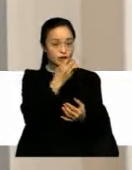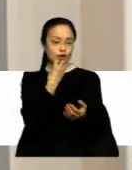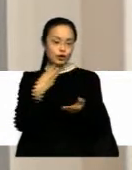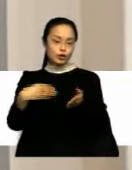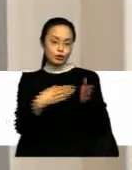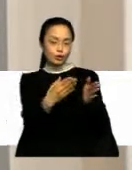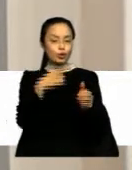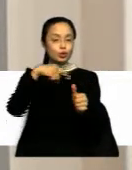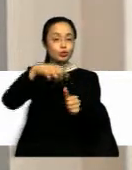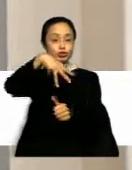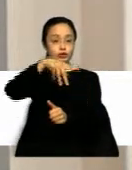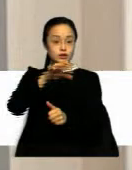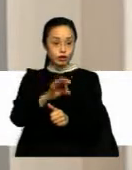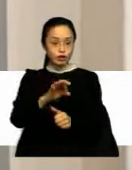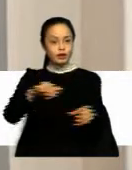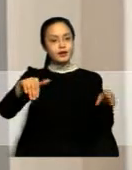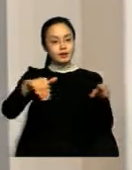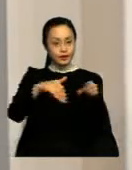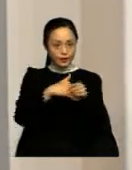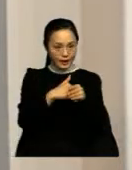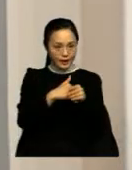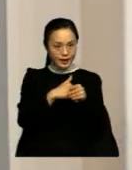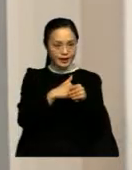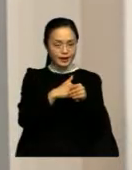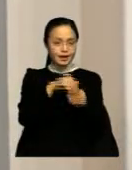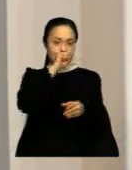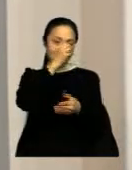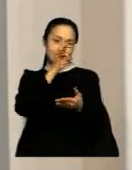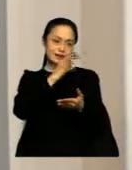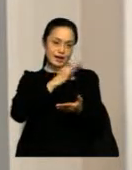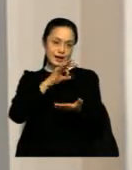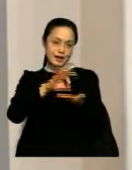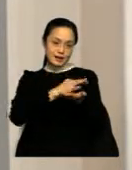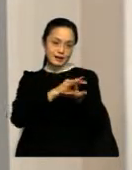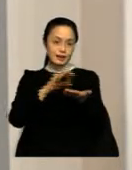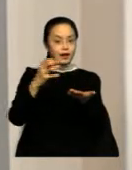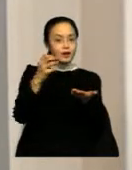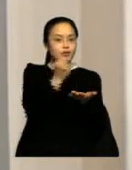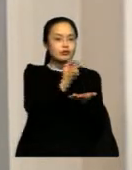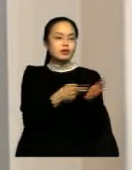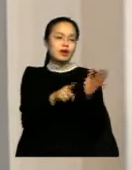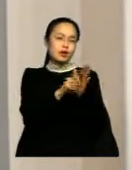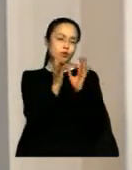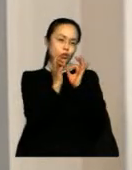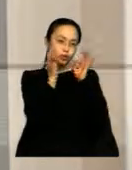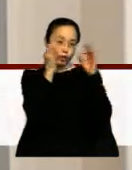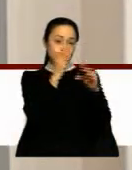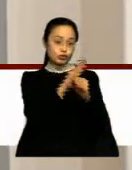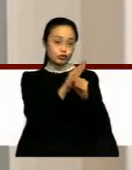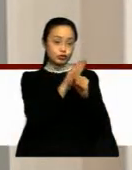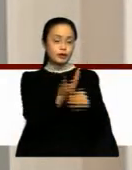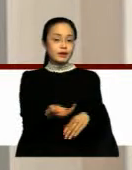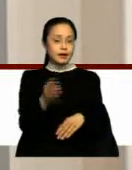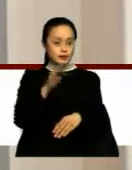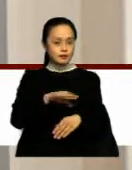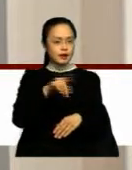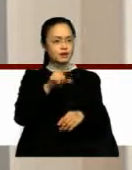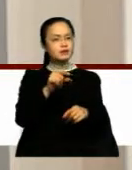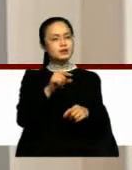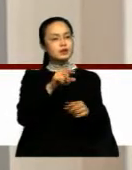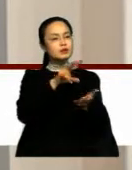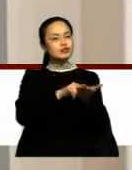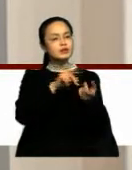인지의 아 연계를 해서 편성을 했는데도 불구하고 아직 예 그런 부분들이